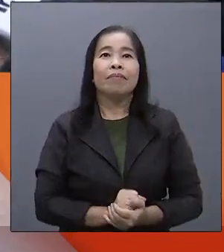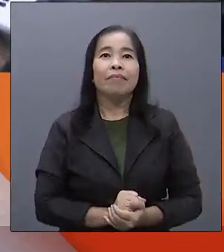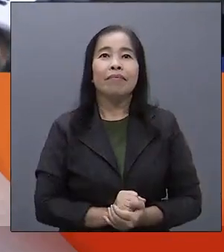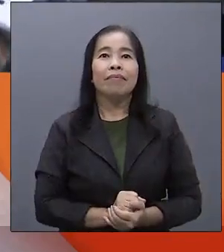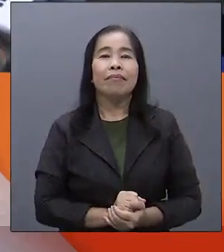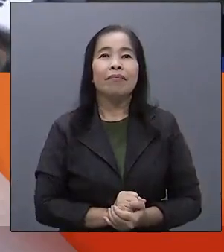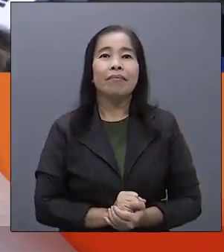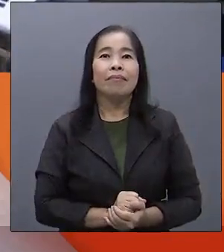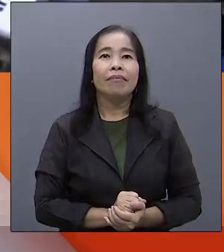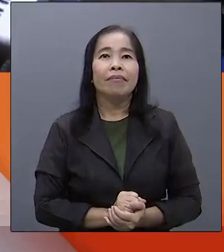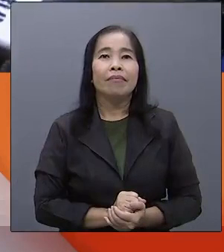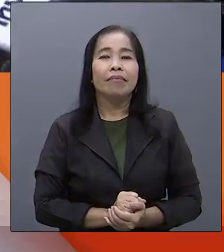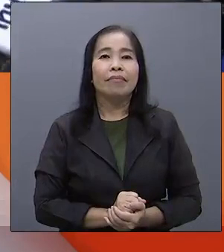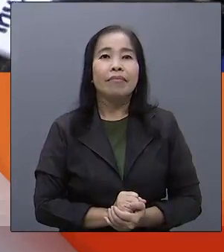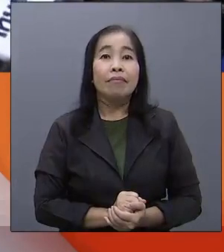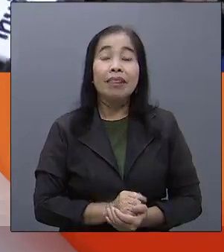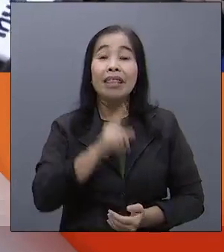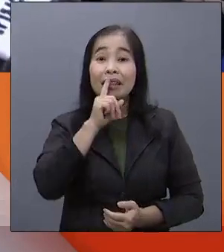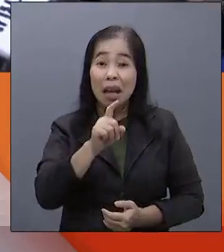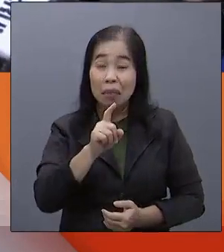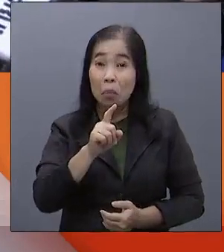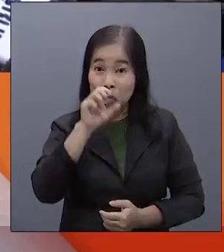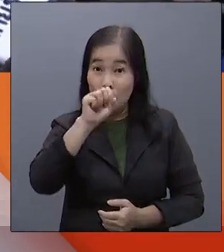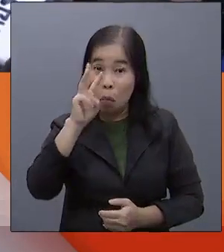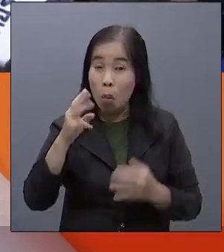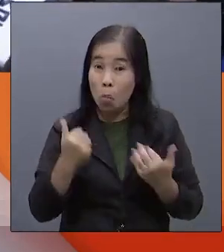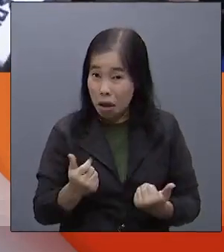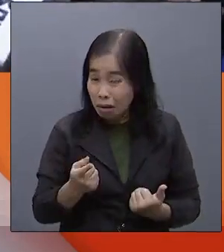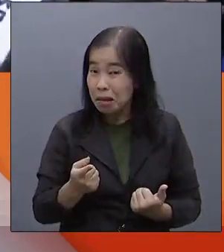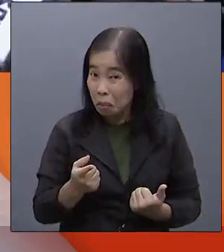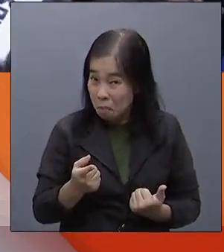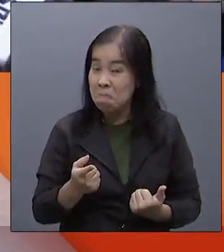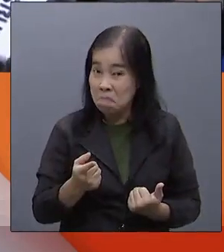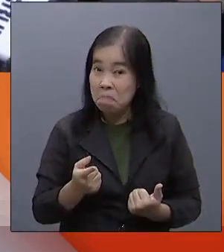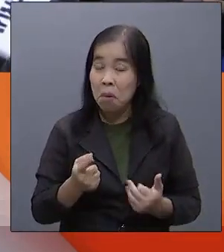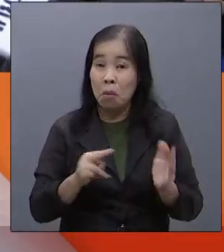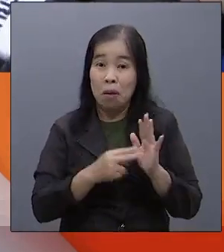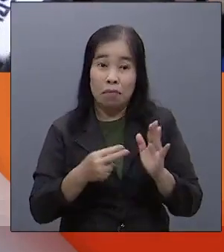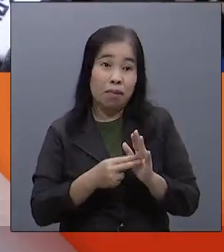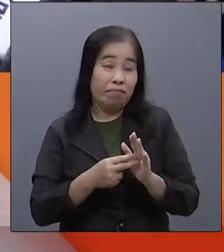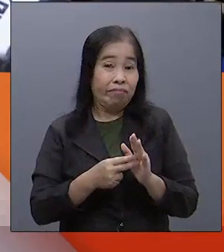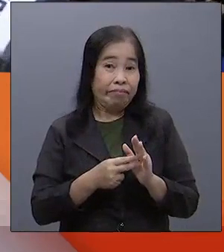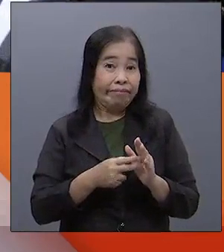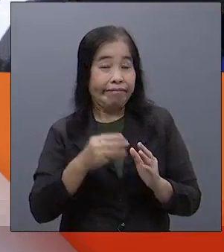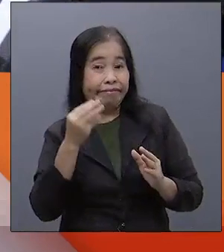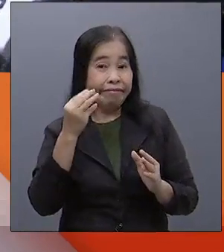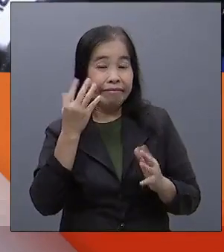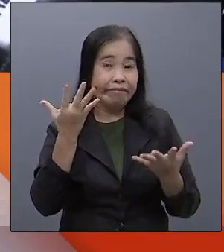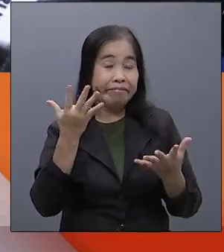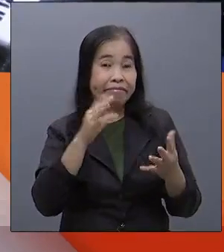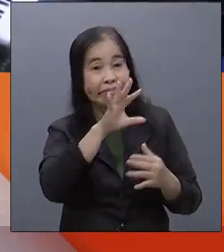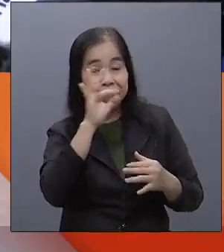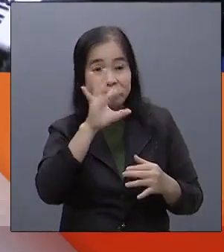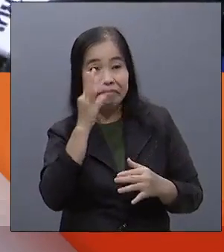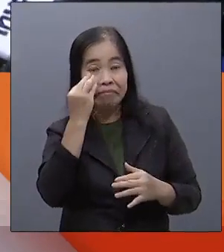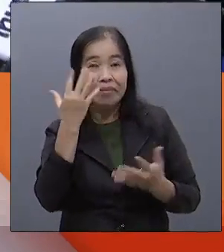งหมดครับ ท่าทีของสวที่เหมือนยกระดับขึ้นมาค่ะมันจะส่งผลสะท้อนกับทางสังคมการเคลื่อนไหวของกลุ่มต้านยังไ